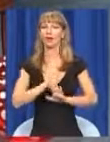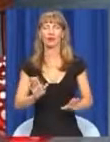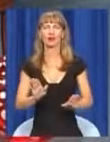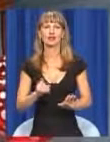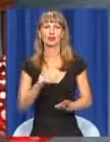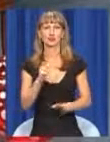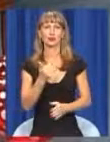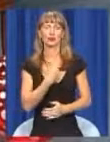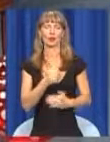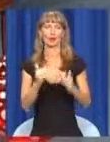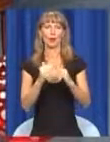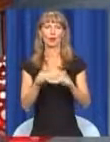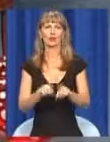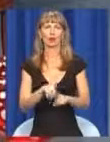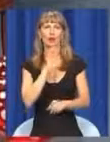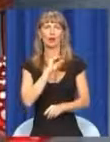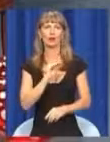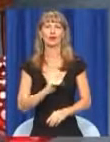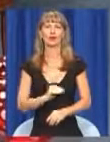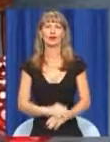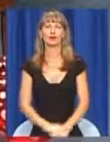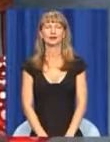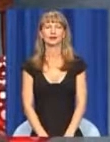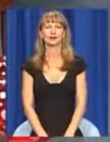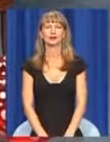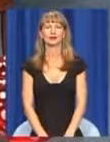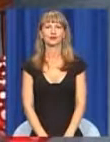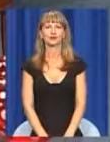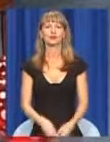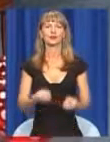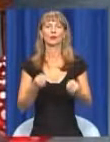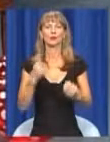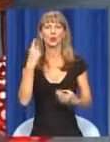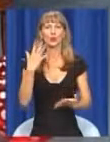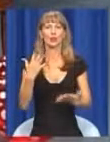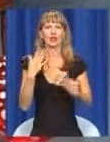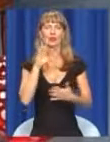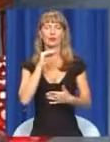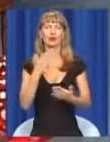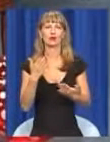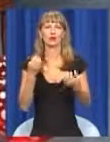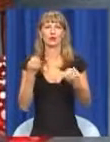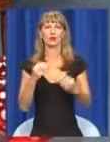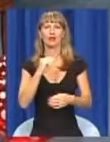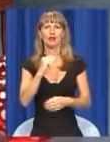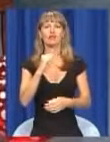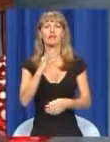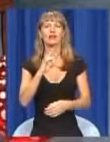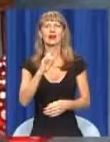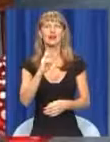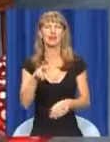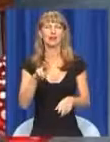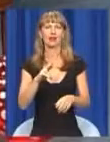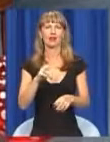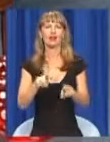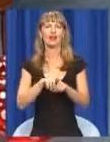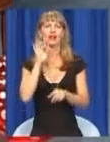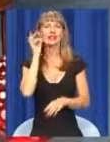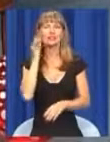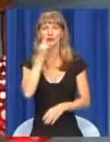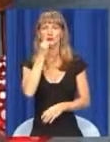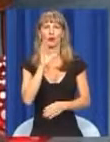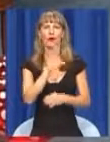Ти б хотіла собі такого цуцика? Ну от просто уявіть собі, цуцик, який просто фиркає, як лисичка, який не може погавкати, там